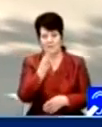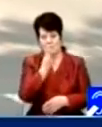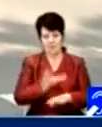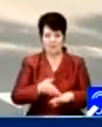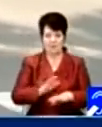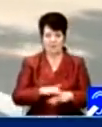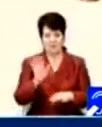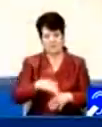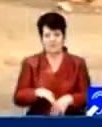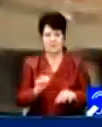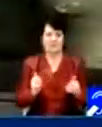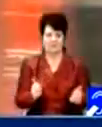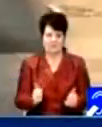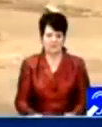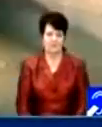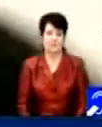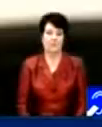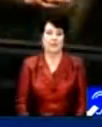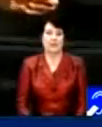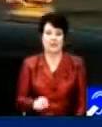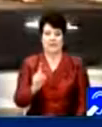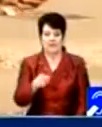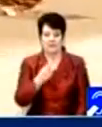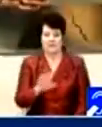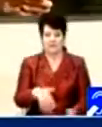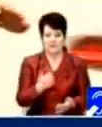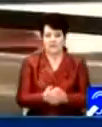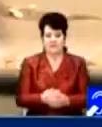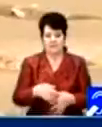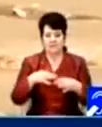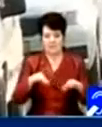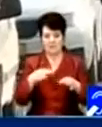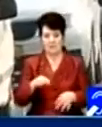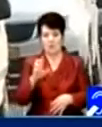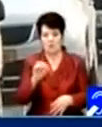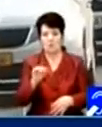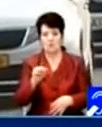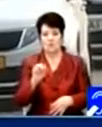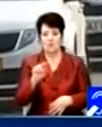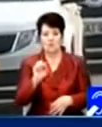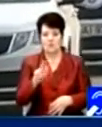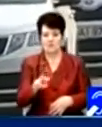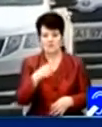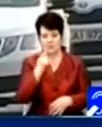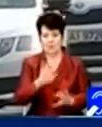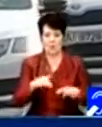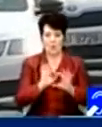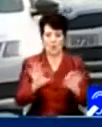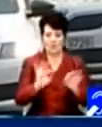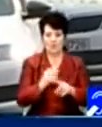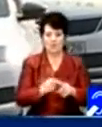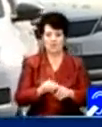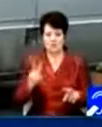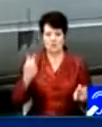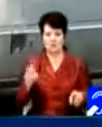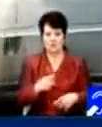apoi se regulează. Contactat telefonic, șeful direcției transport, Vitalie Butucel, ne-a spus că va reveni cu un comentariu pe acest subiect peste